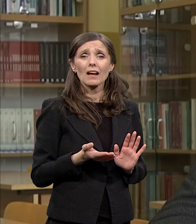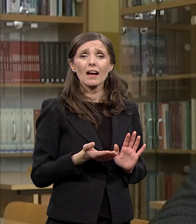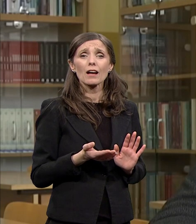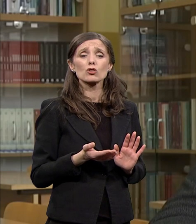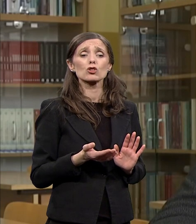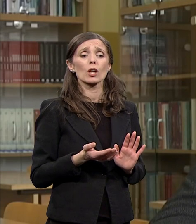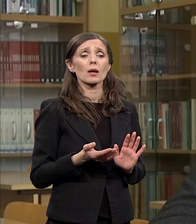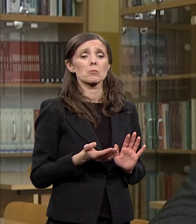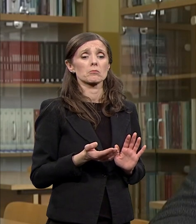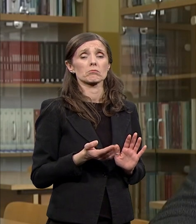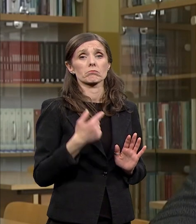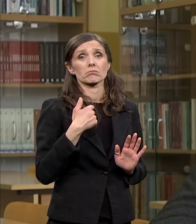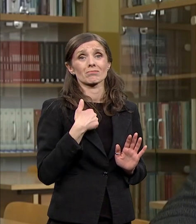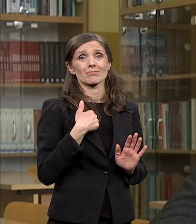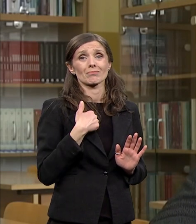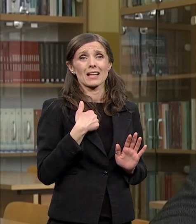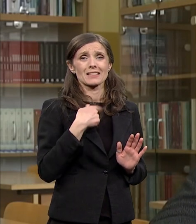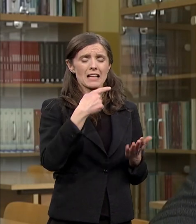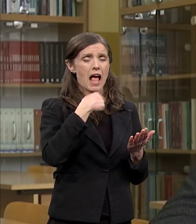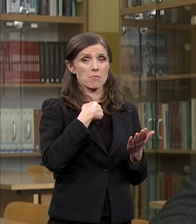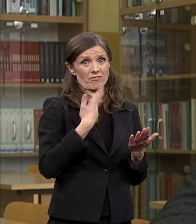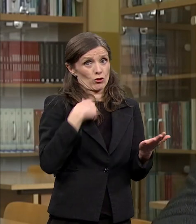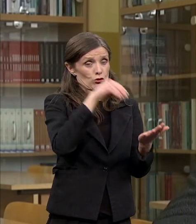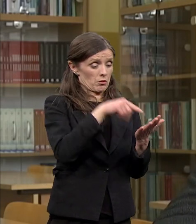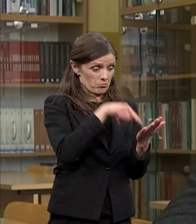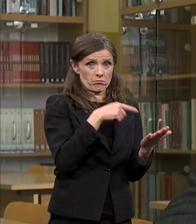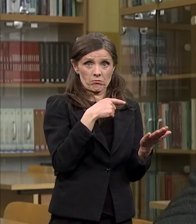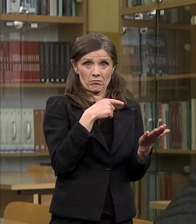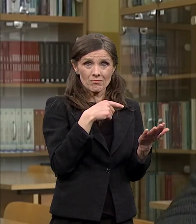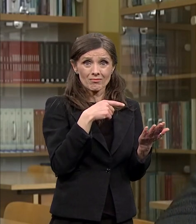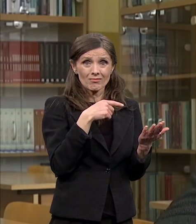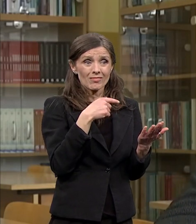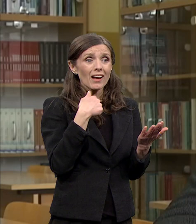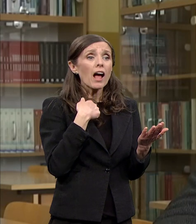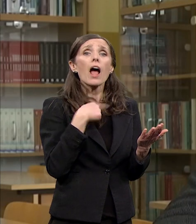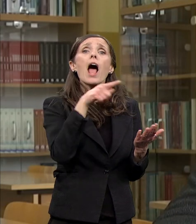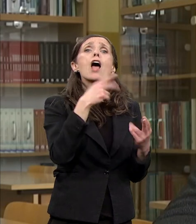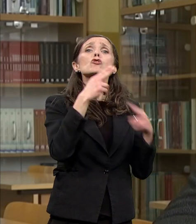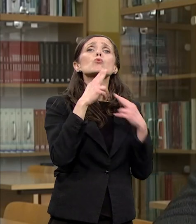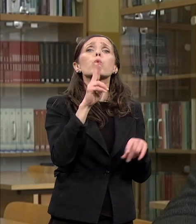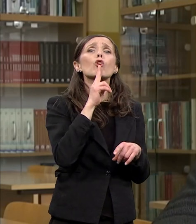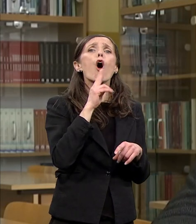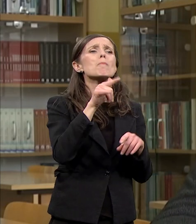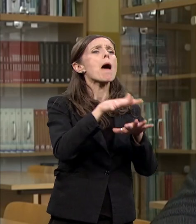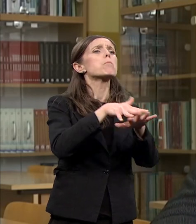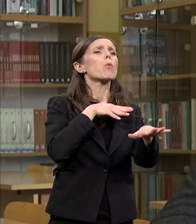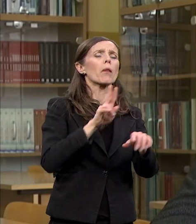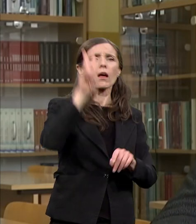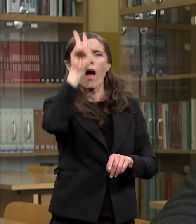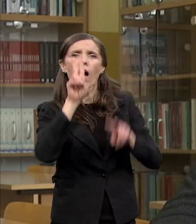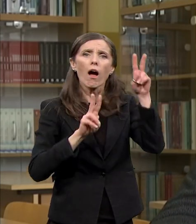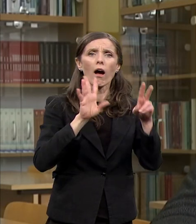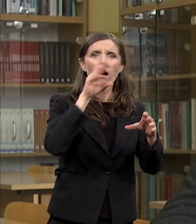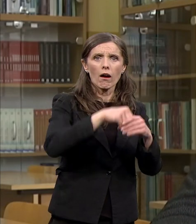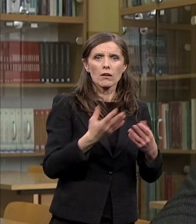sam zabeležio u jednom radu činjenicu da je maltene publika učestvovala u suđenju. Dakle, mi to možemo da vidimo